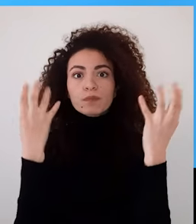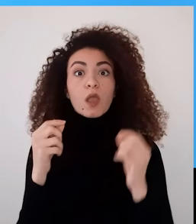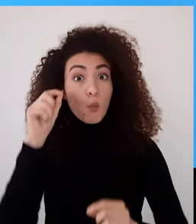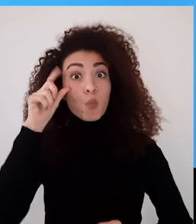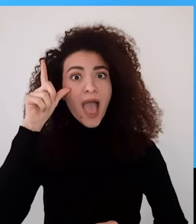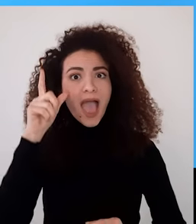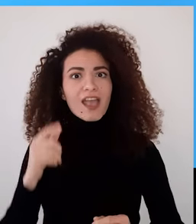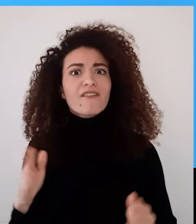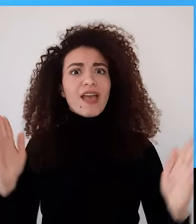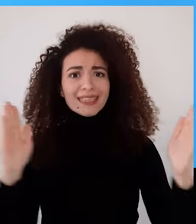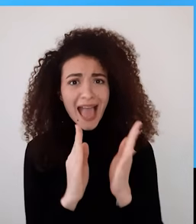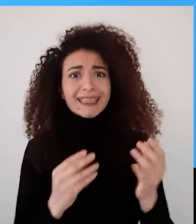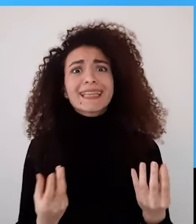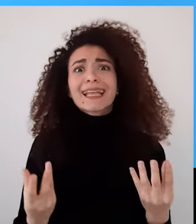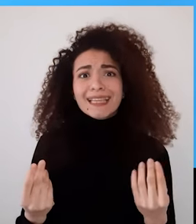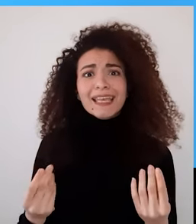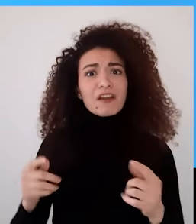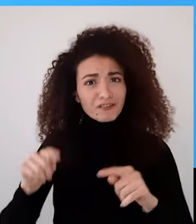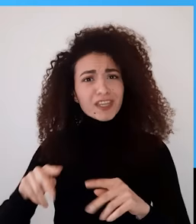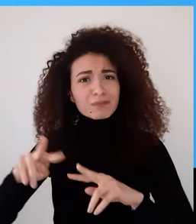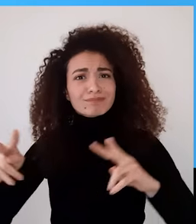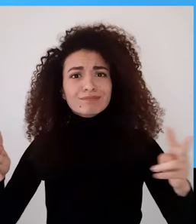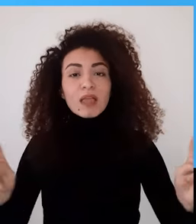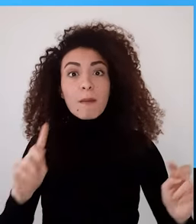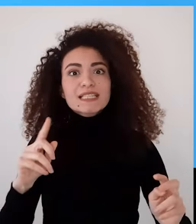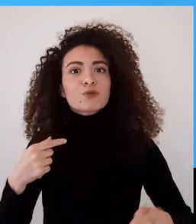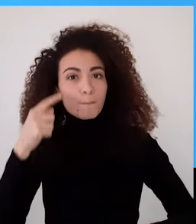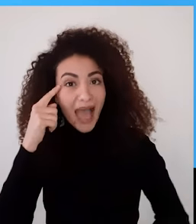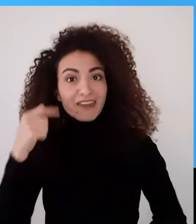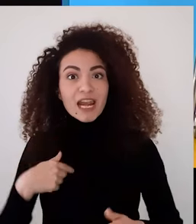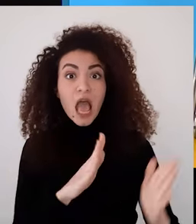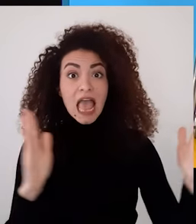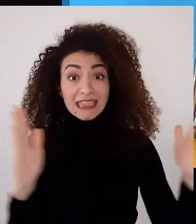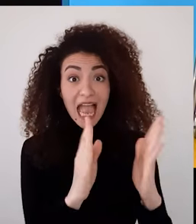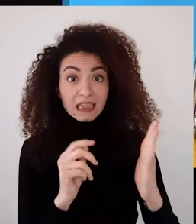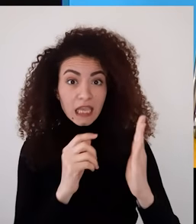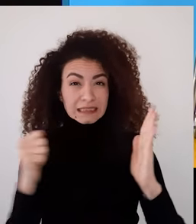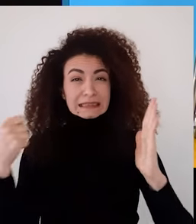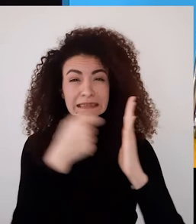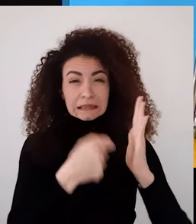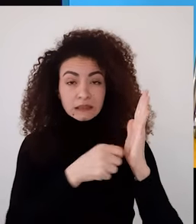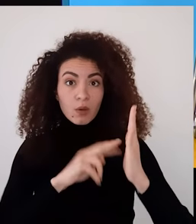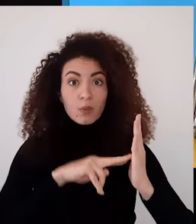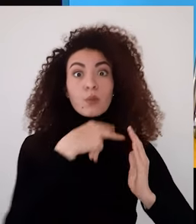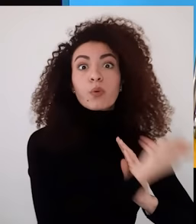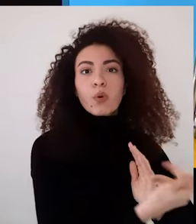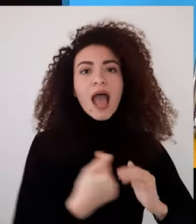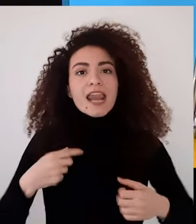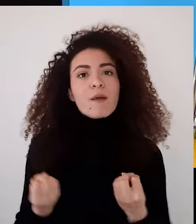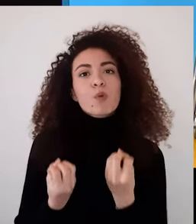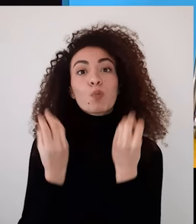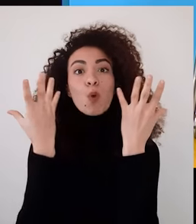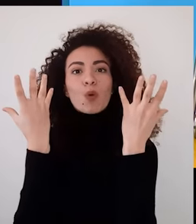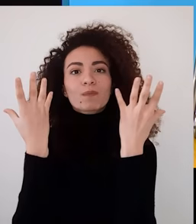والخارجية، ولكنه بيعتبر الصعوبات مثل محطات على طريق النجاح والتغيير، وكأنه حياته قصة ديناميكية بيبتدع